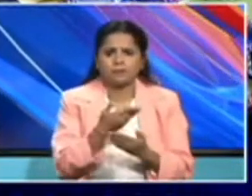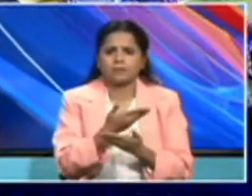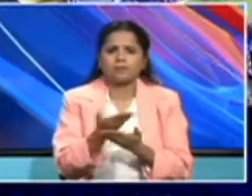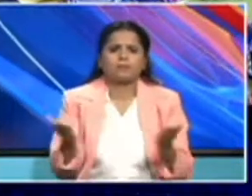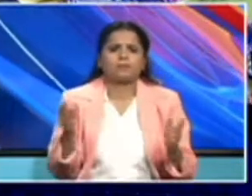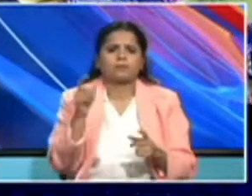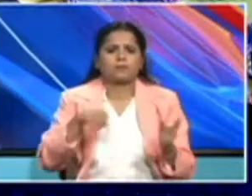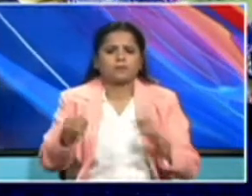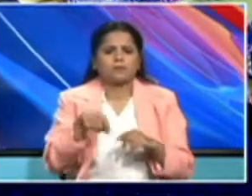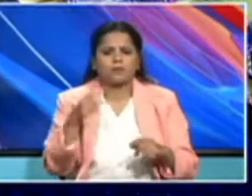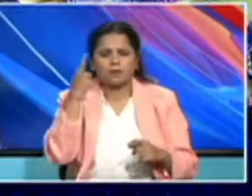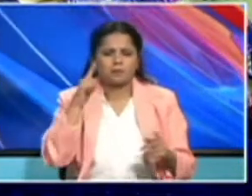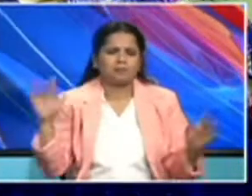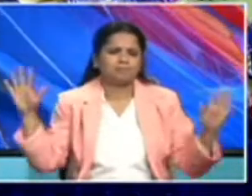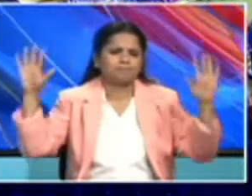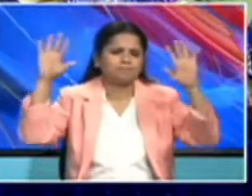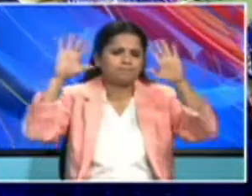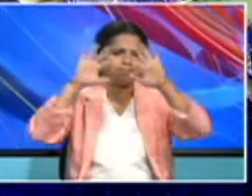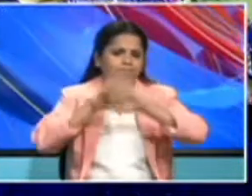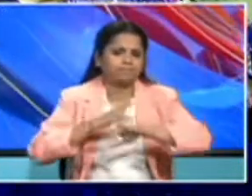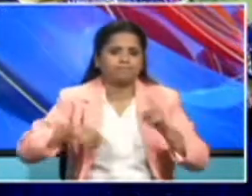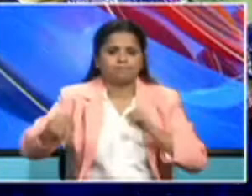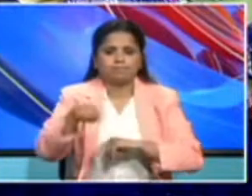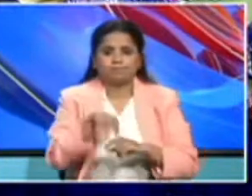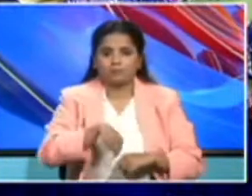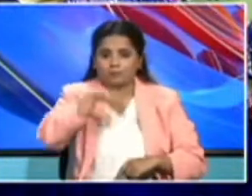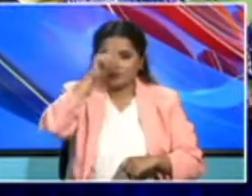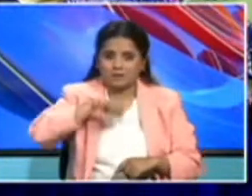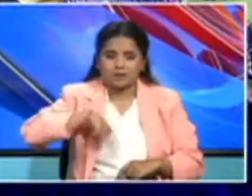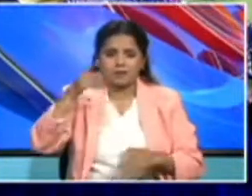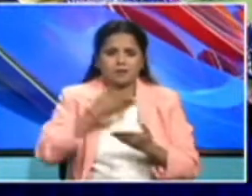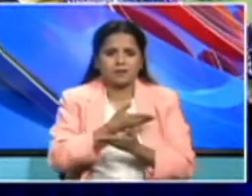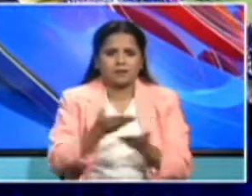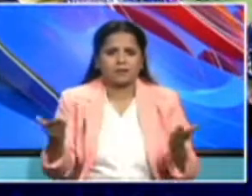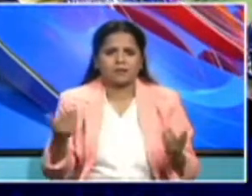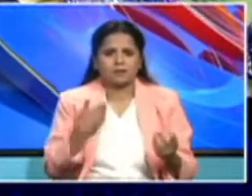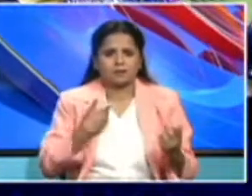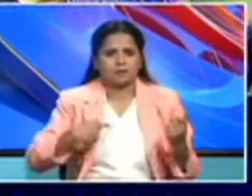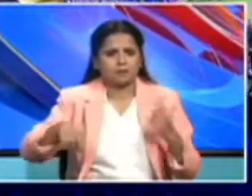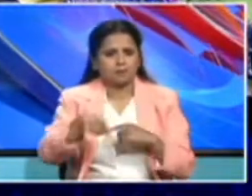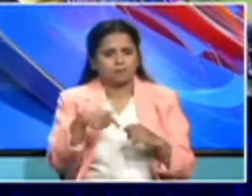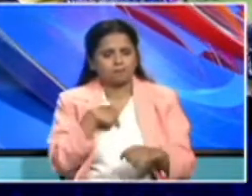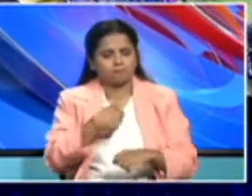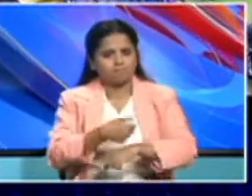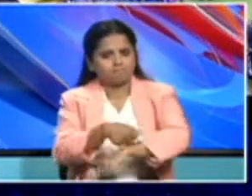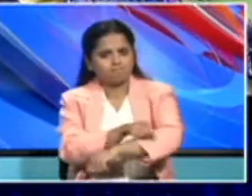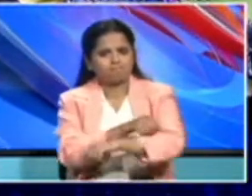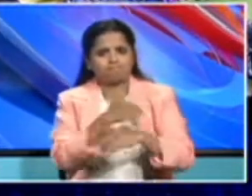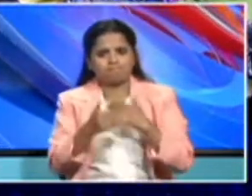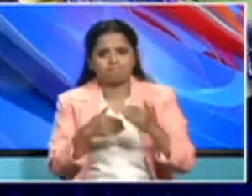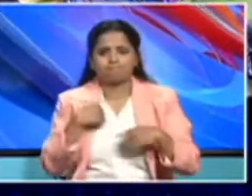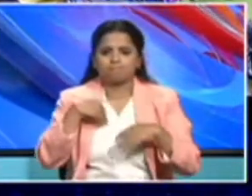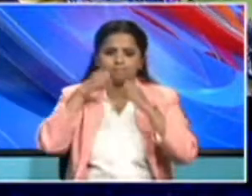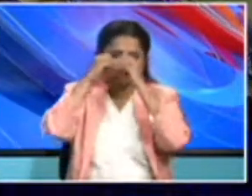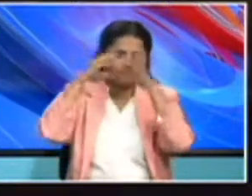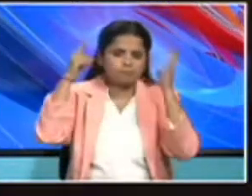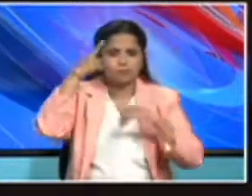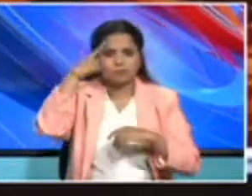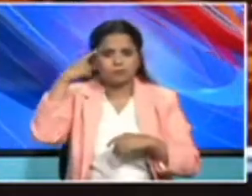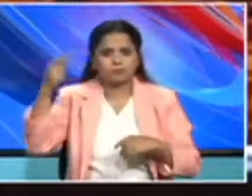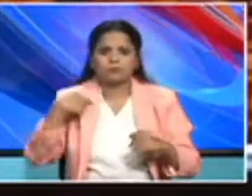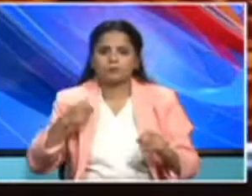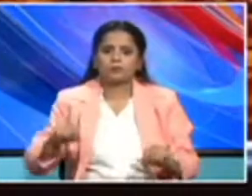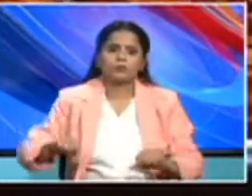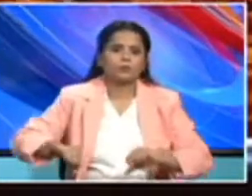રહ્યો અંધકાર છે નવા ભારતને ક્યાં વાર છે સપના અહીં